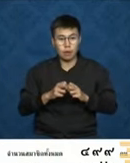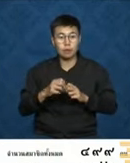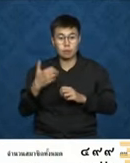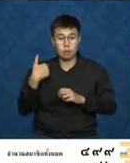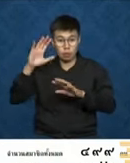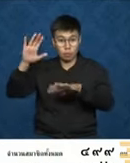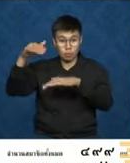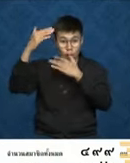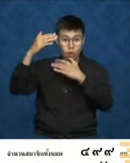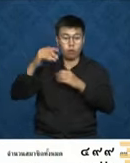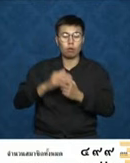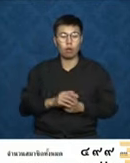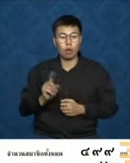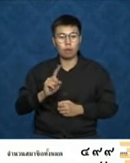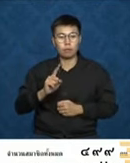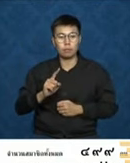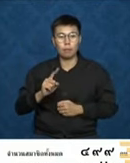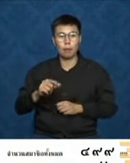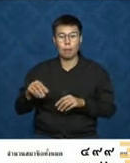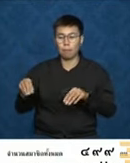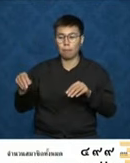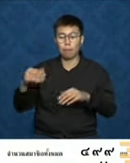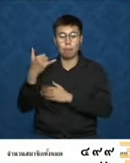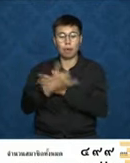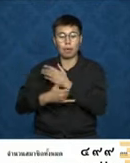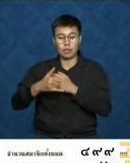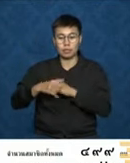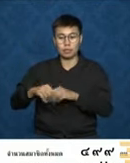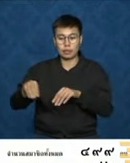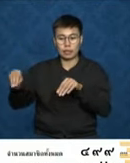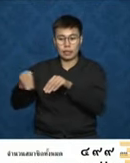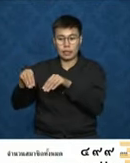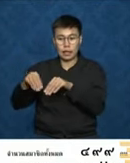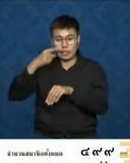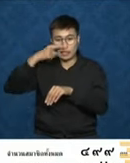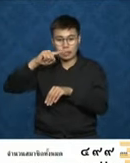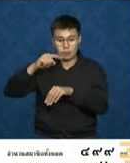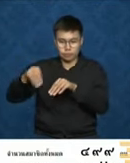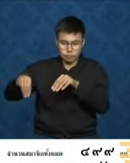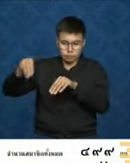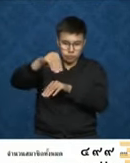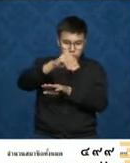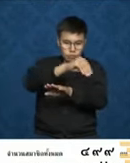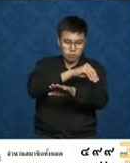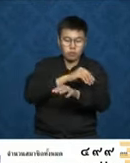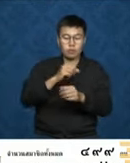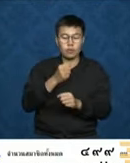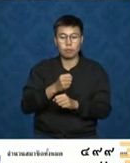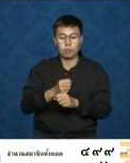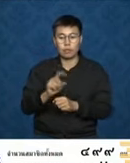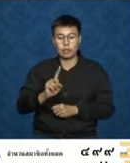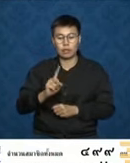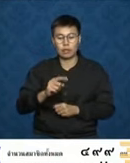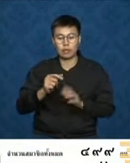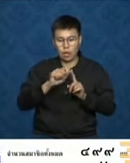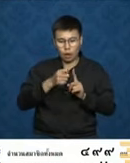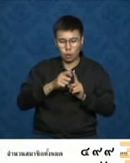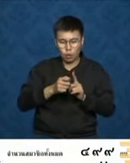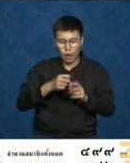เข้าข้าโพดจากประเทศเพื่อนบ้านเรื่องการนำเข้าข้าวสาลีจากประเทศเพื่อนบ้านทำให้ราคาข้าวโพดตก